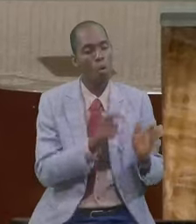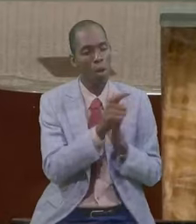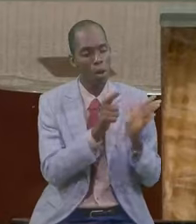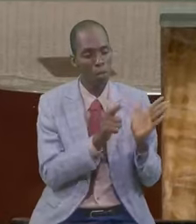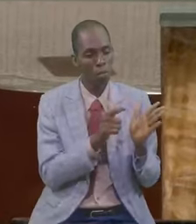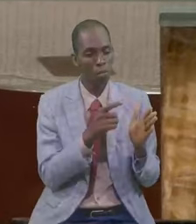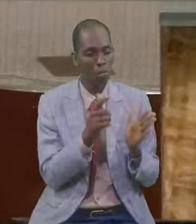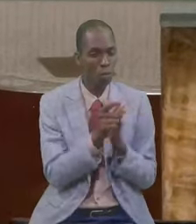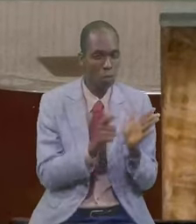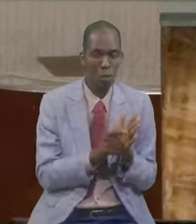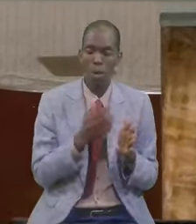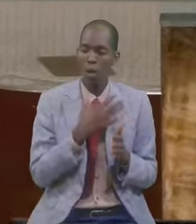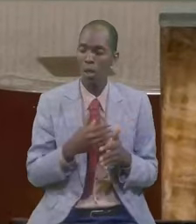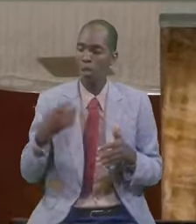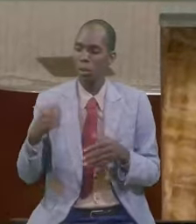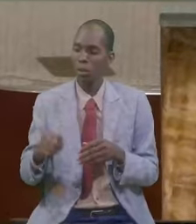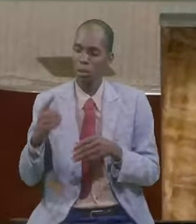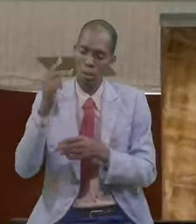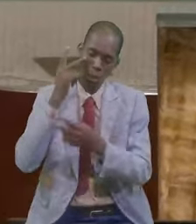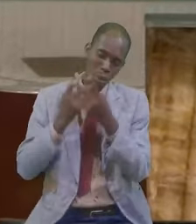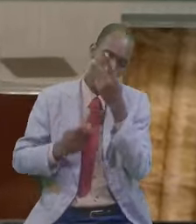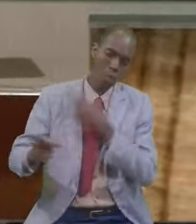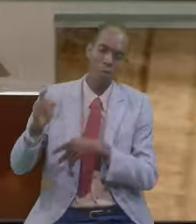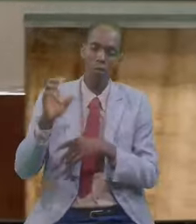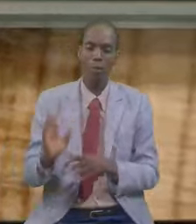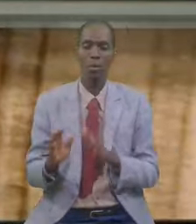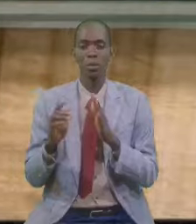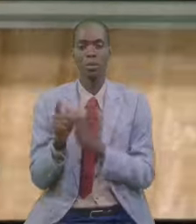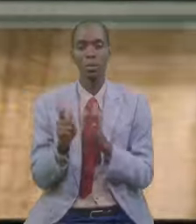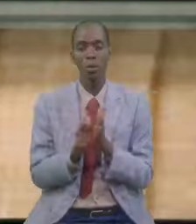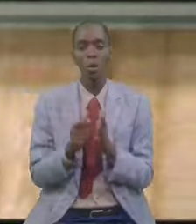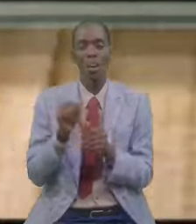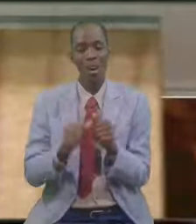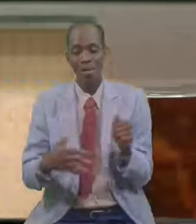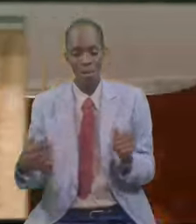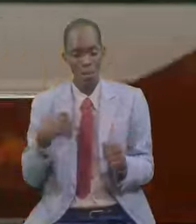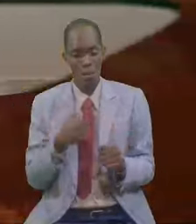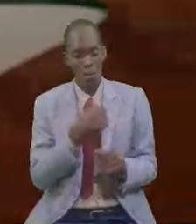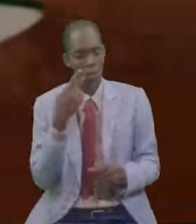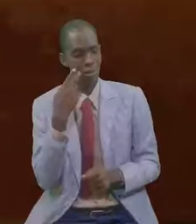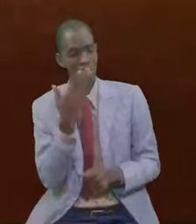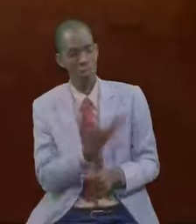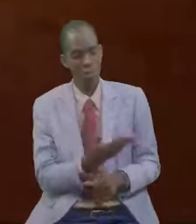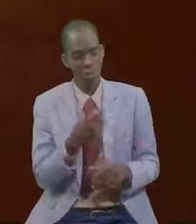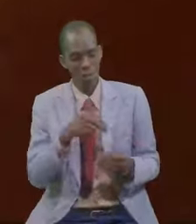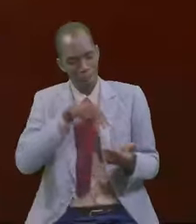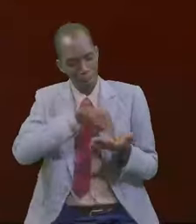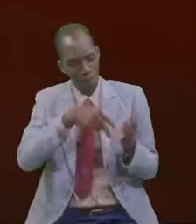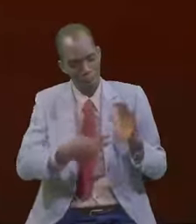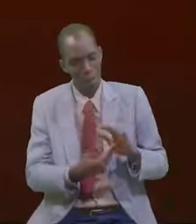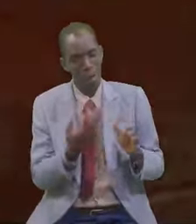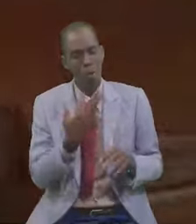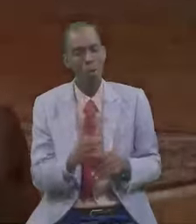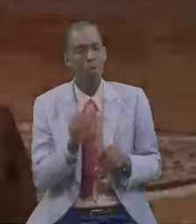l'Ancien Testament fait partie de la loi, et les prophètes, tout ce qu'on a là-bas, l'interprétation de chaque